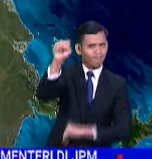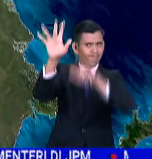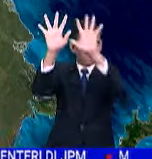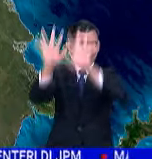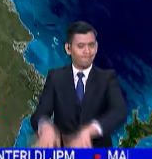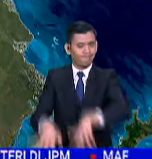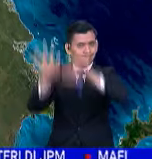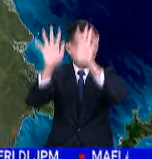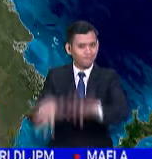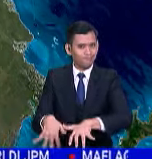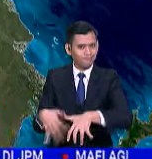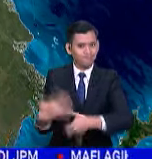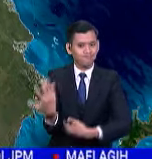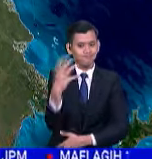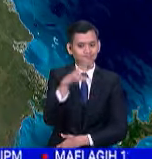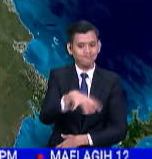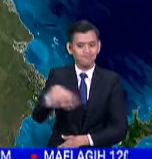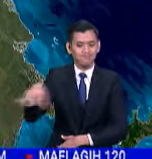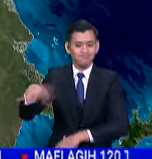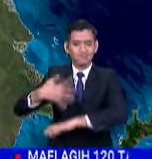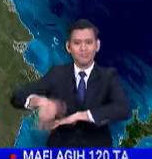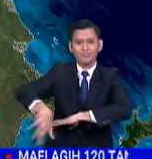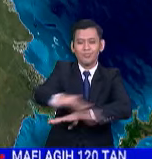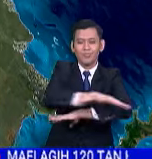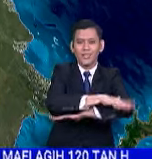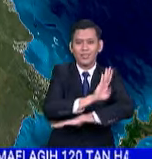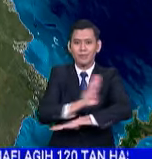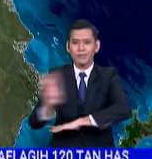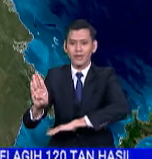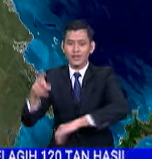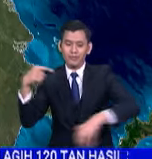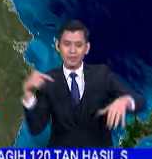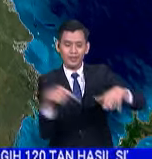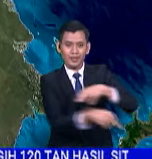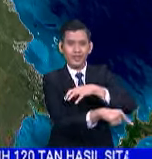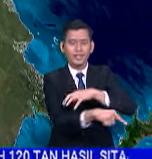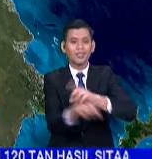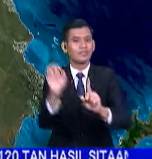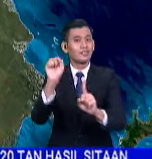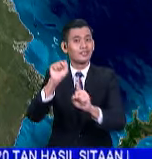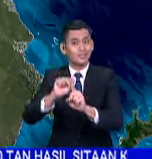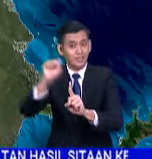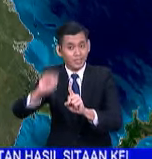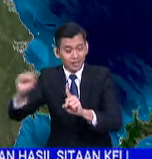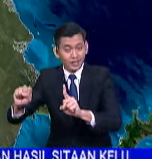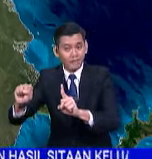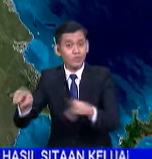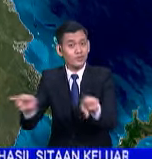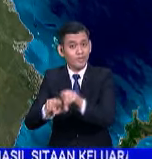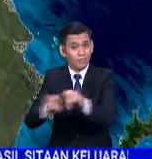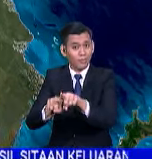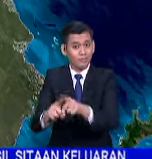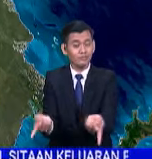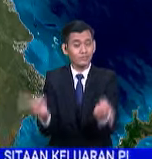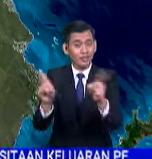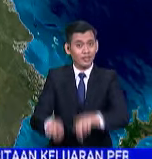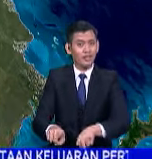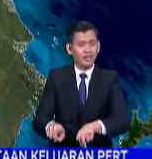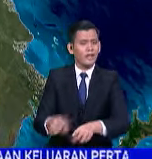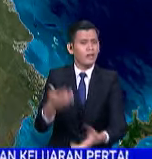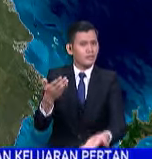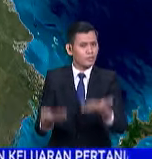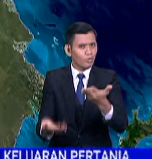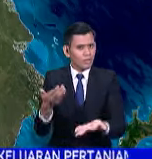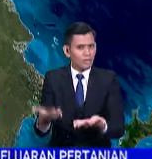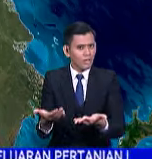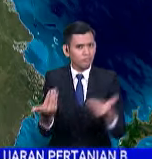lebat lebih menumpu di sekitar pantai barat, pedalaman dan juga bahagian Sanakan. Baiklah, khususnya di bahagian Sanakan ini dijangkakan ia